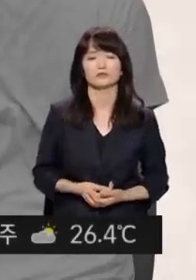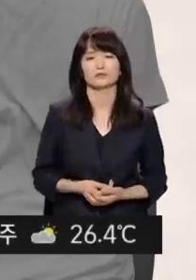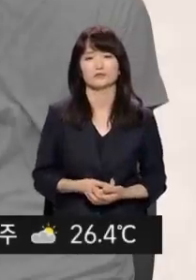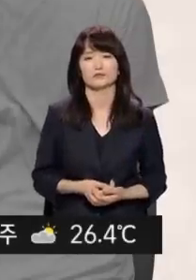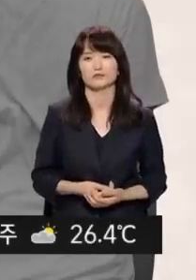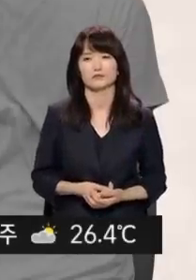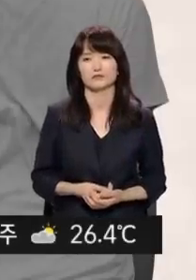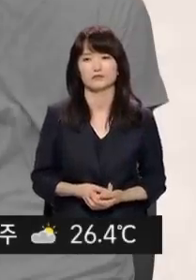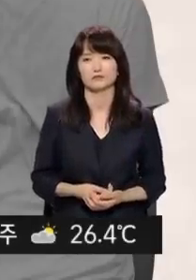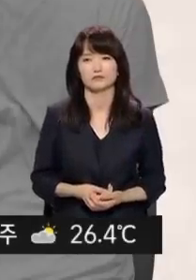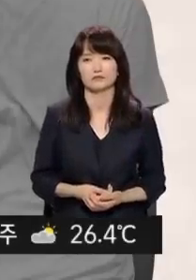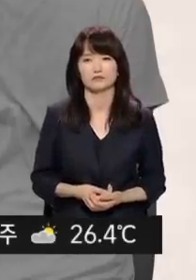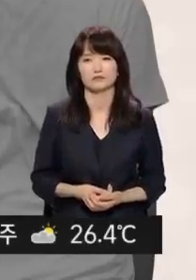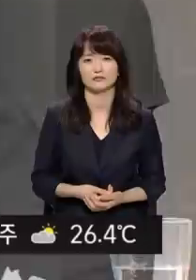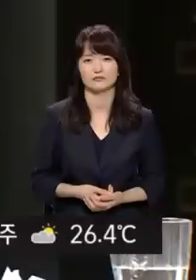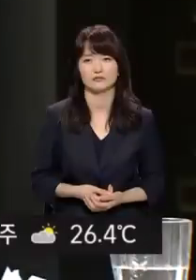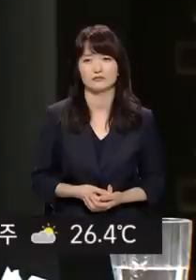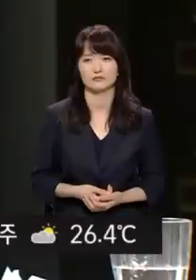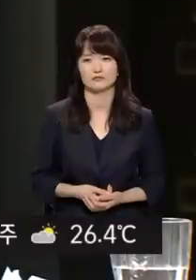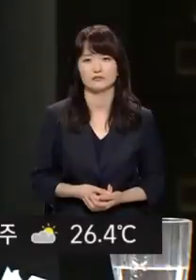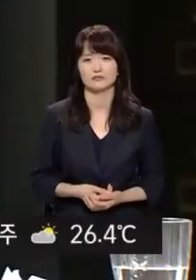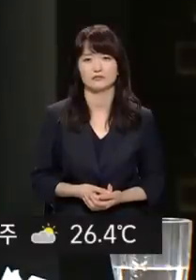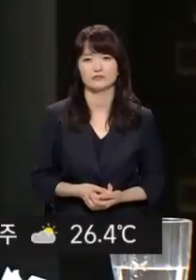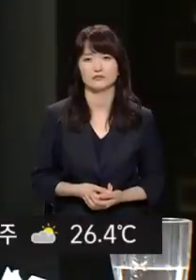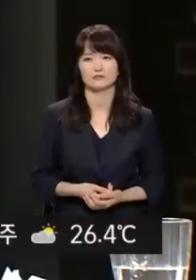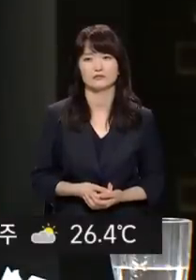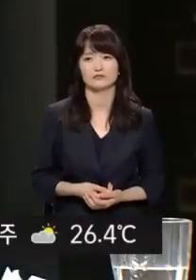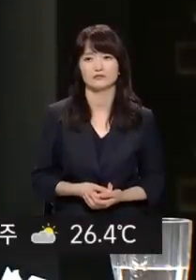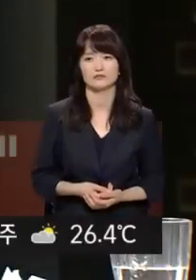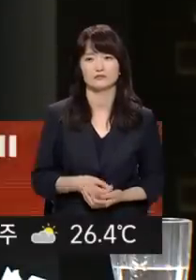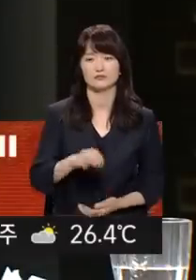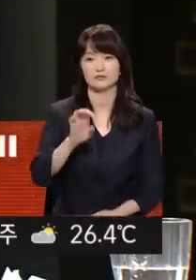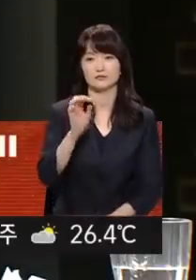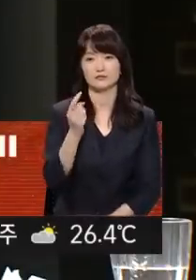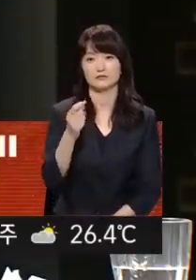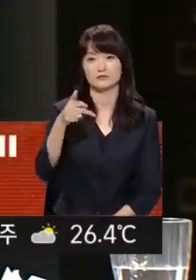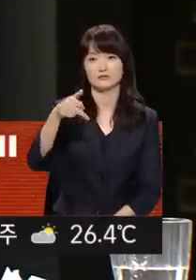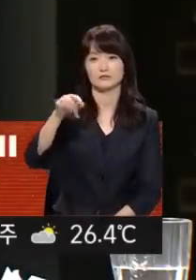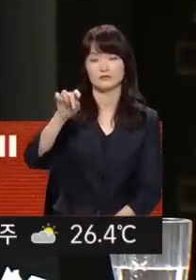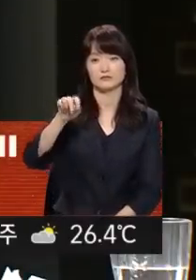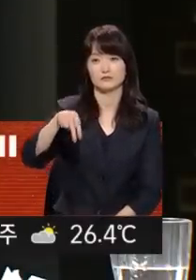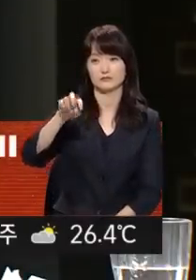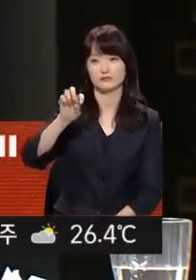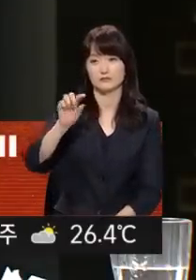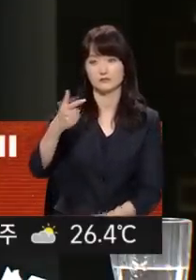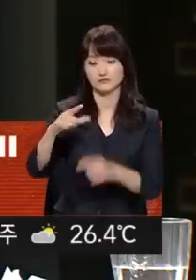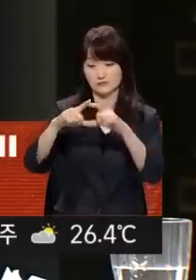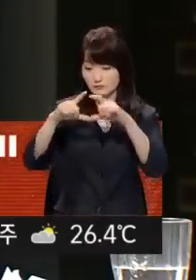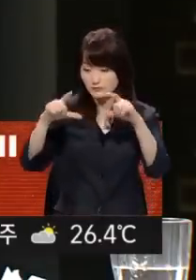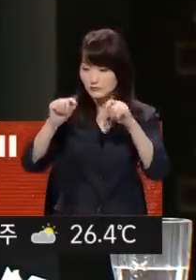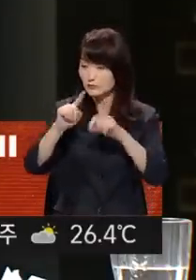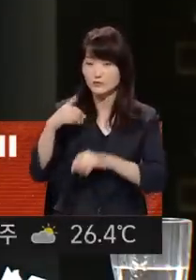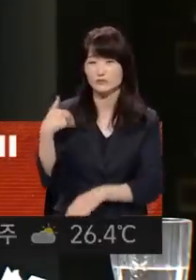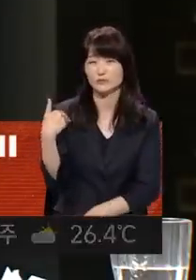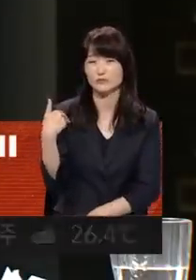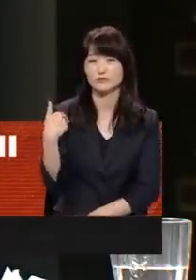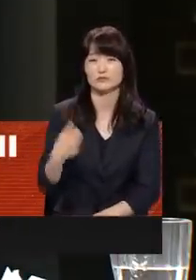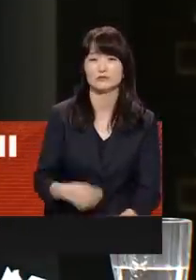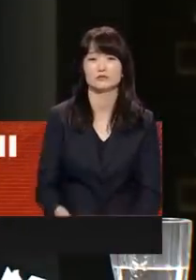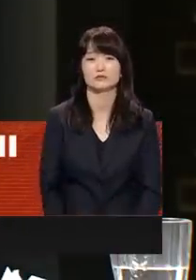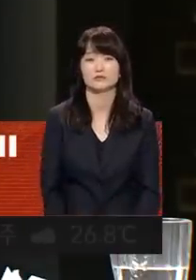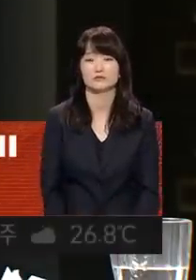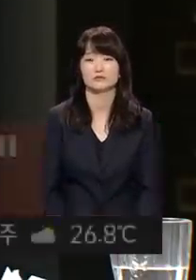자 교수님 교수님은 무슨 포켓몬 뭐 딱지 카드 뭐 이런 거 잘 뭐 자세히 모르시죠 예 근데